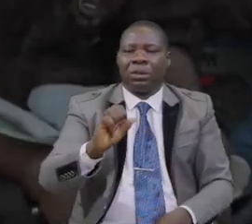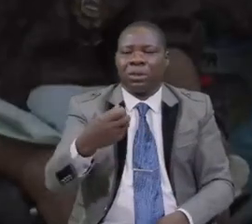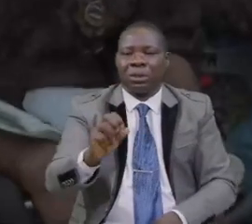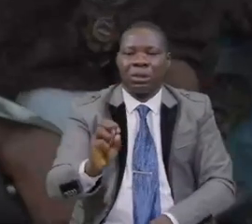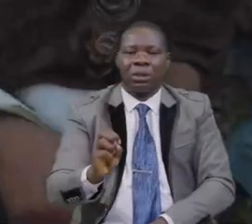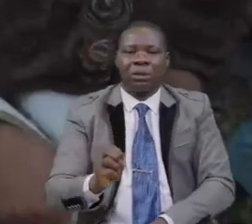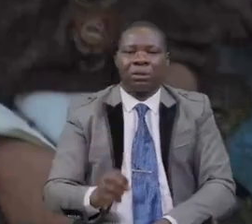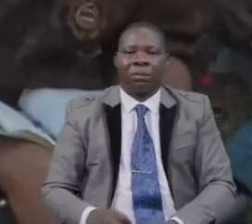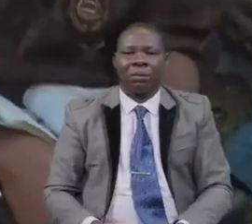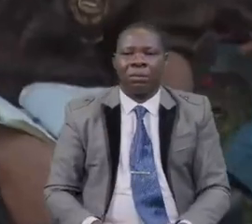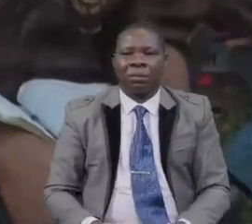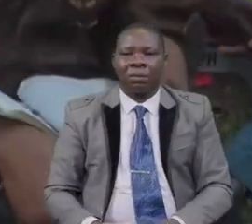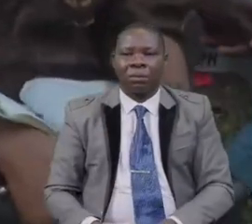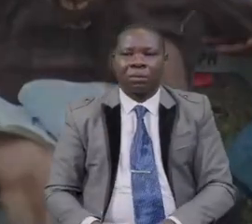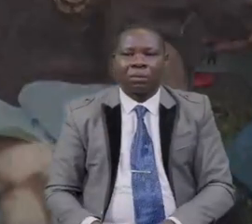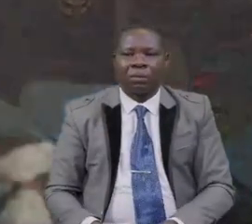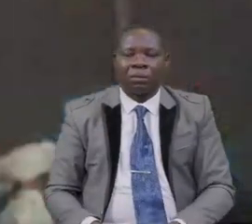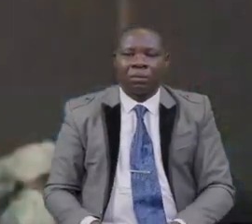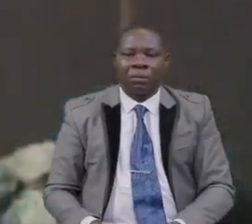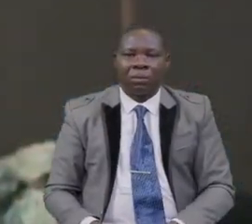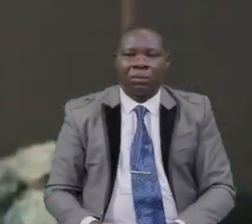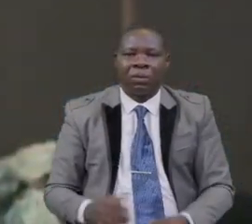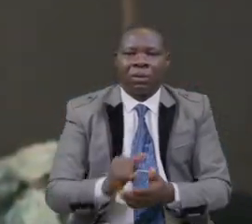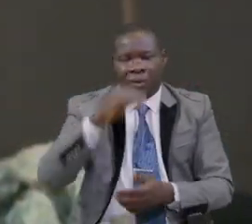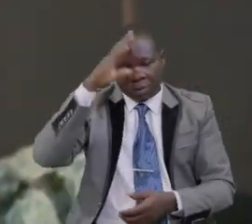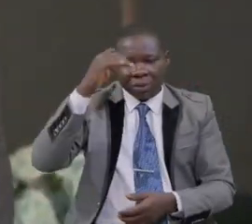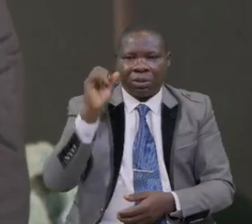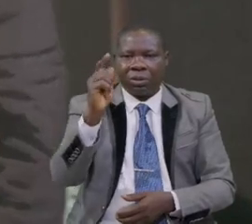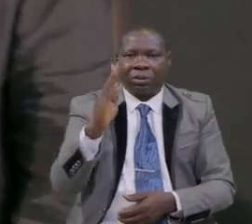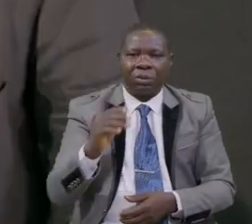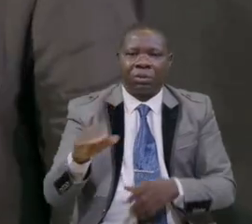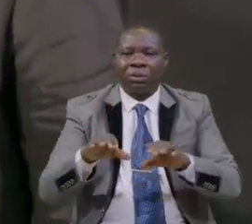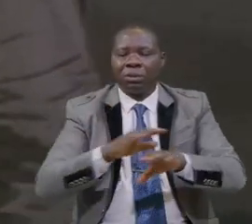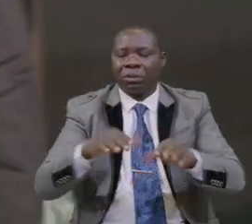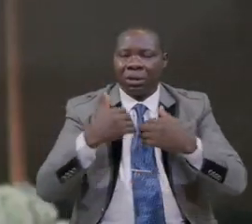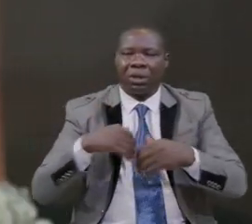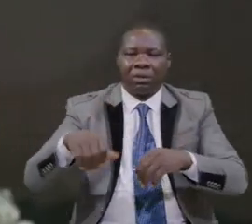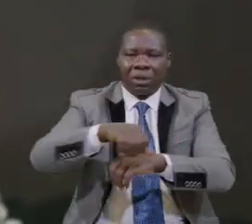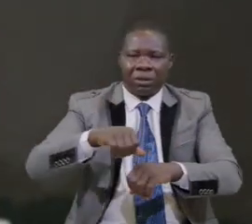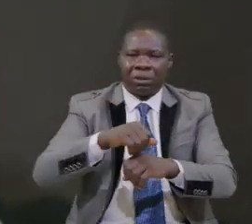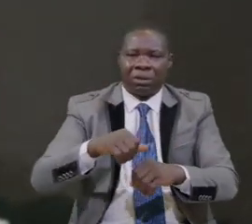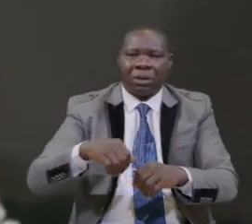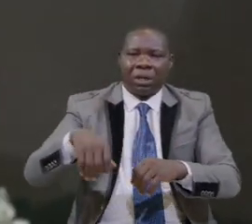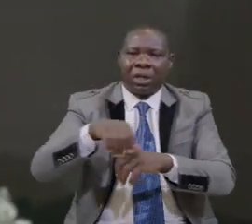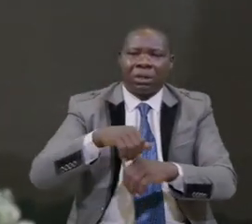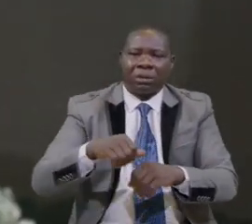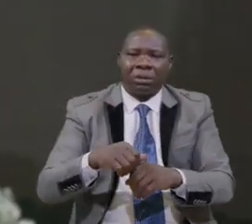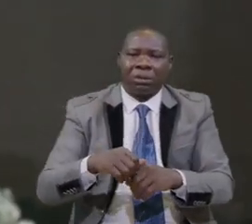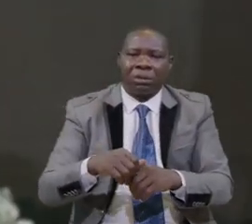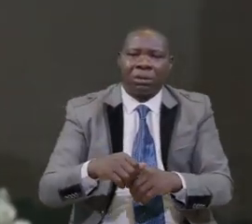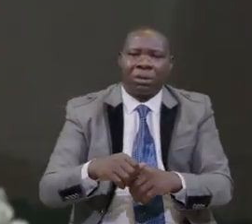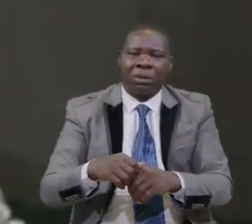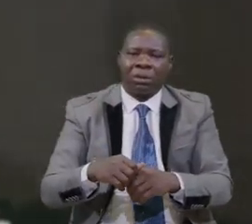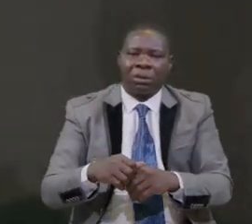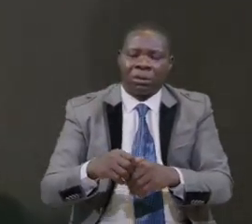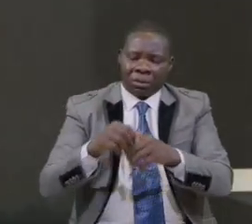Un homme de Dieu, cet homme de Dieu n'a pas d'onction. L'onction également endure